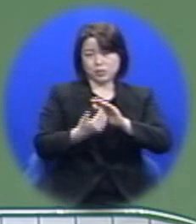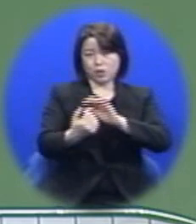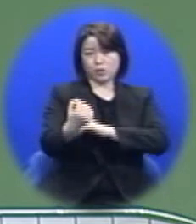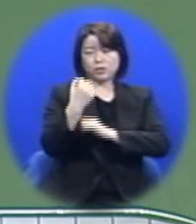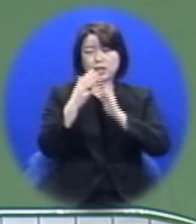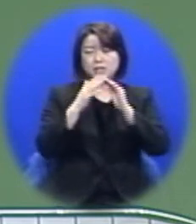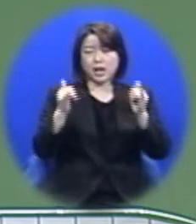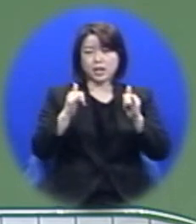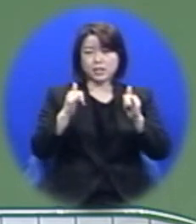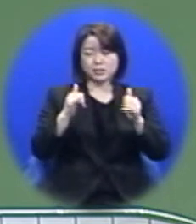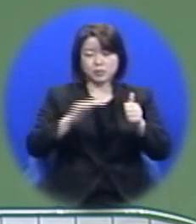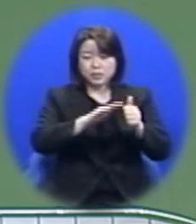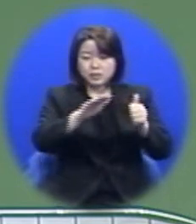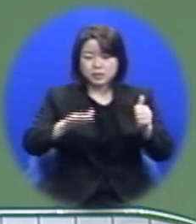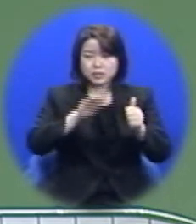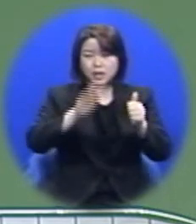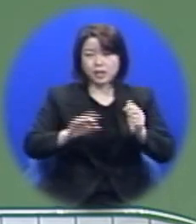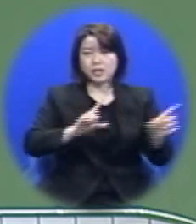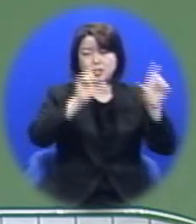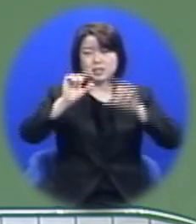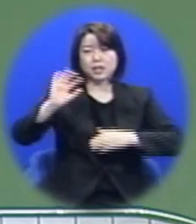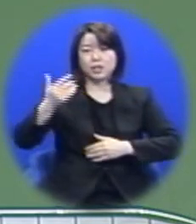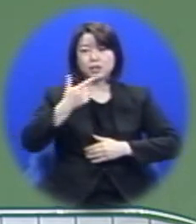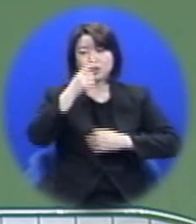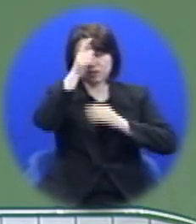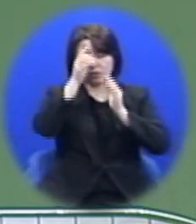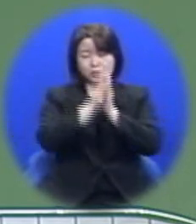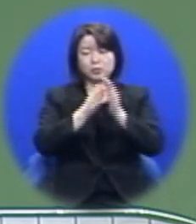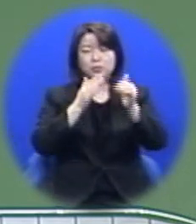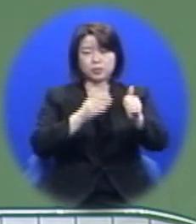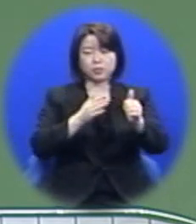안에 머물러 살게 되기를 기도하시기